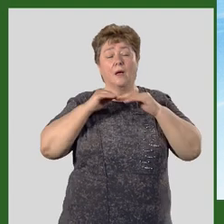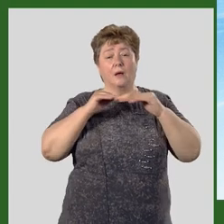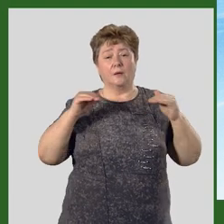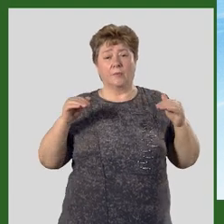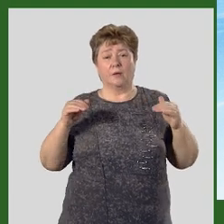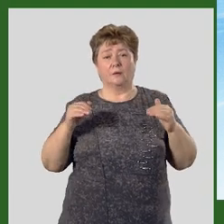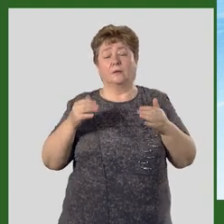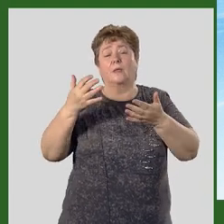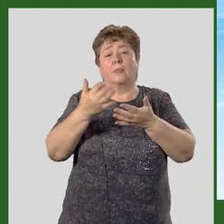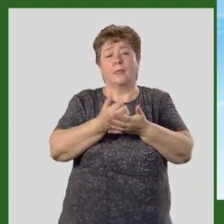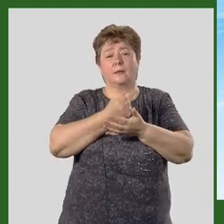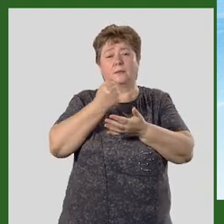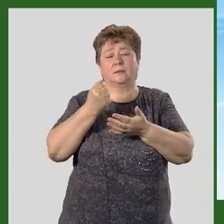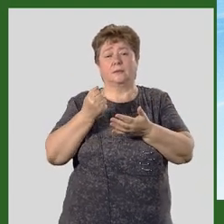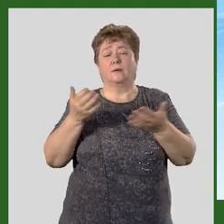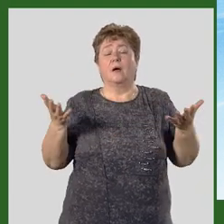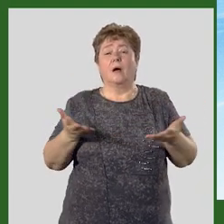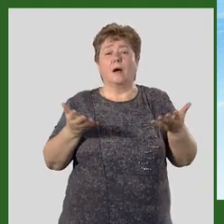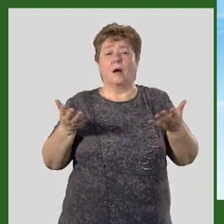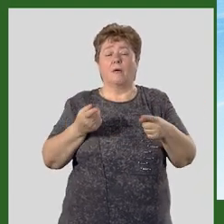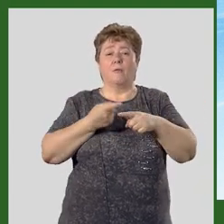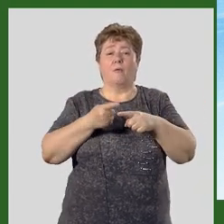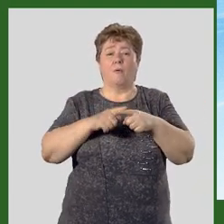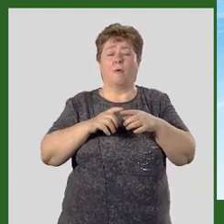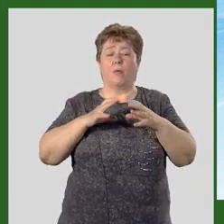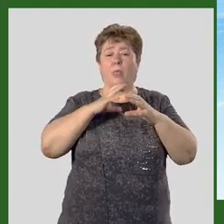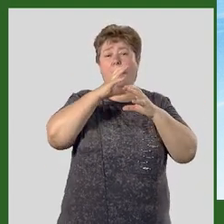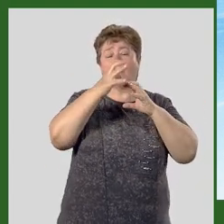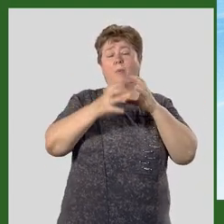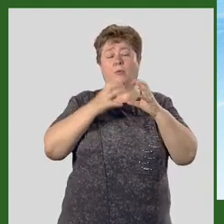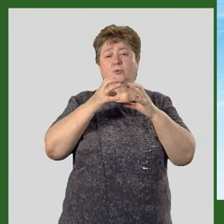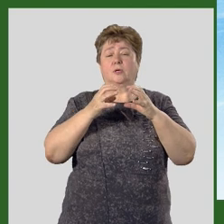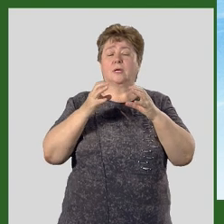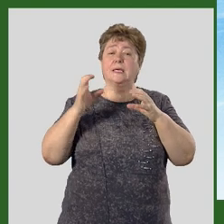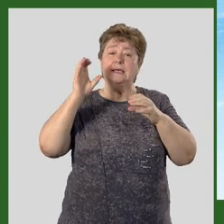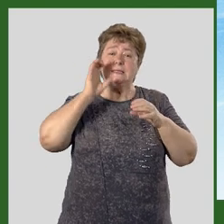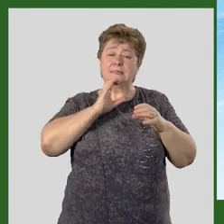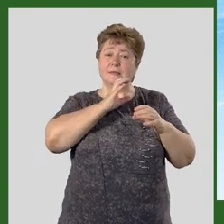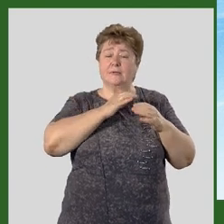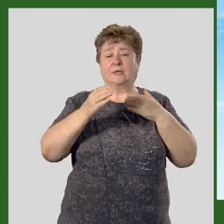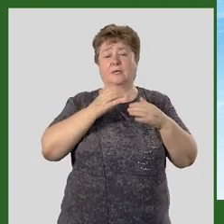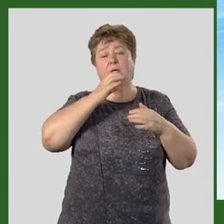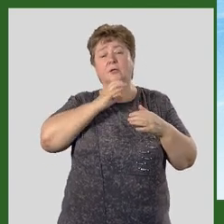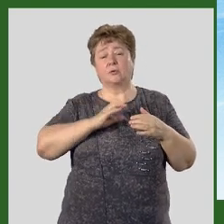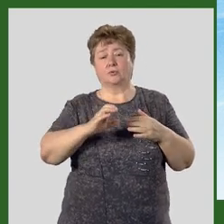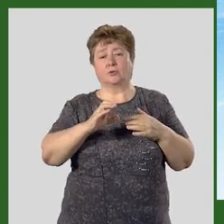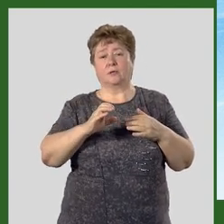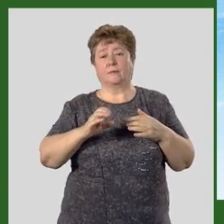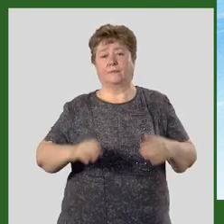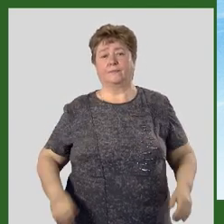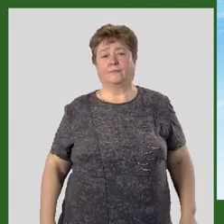Ребята, определите, какое это полушарие – северное или южное?